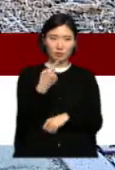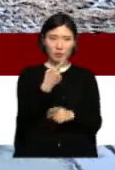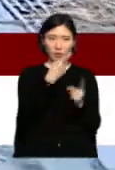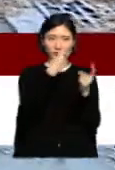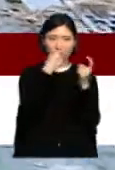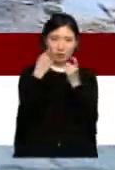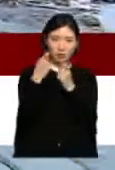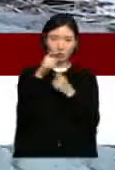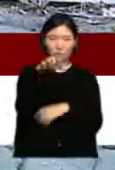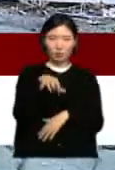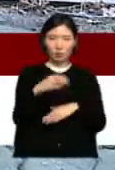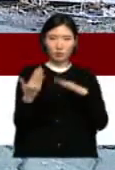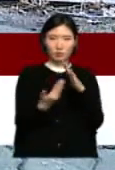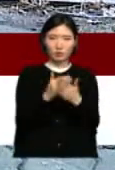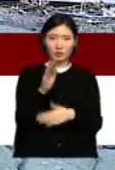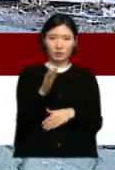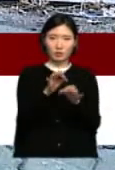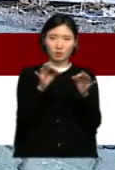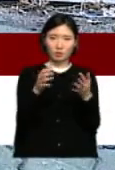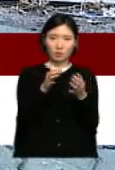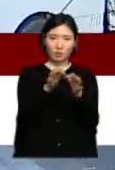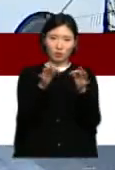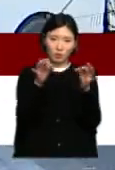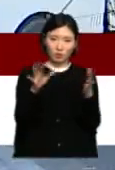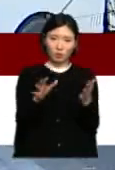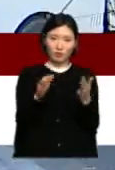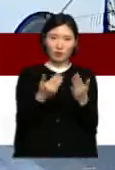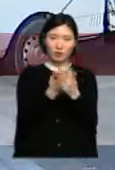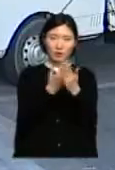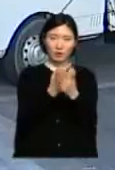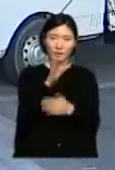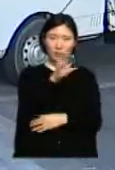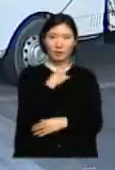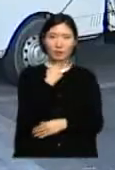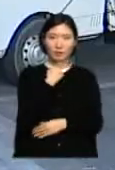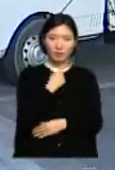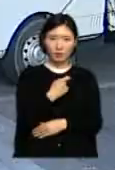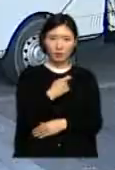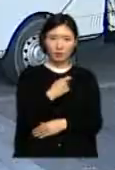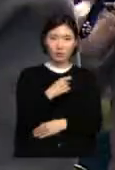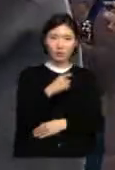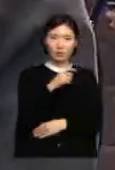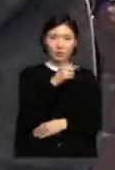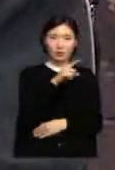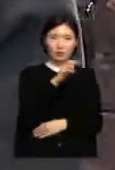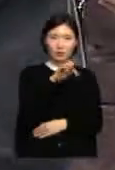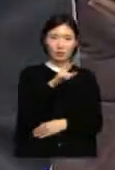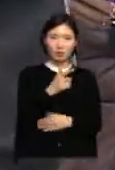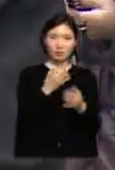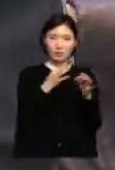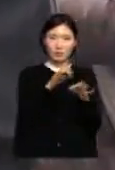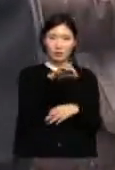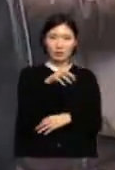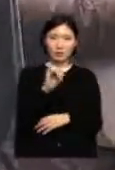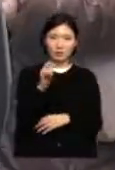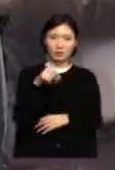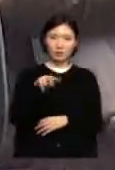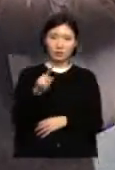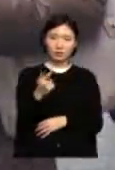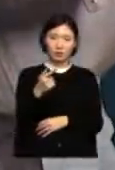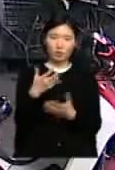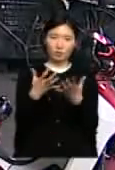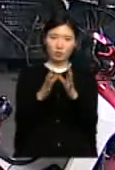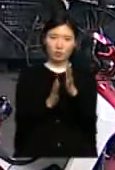공간을 조성합니다. 그동안 수차례 개발이 번복됐던 낙원 상가와 인근의 익선동도 도시재생을 통해